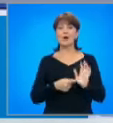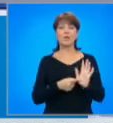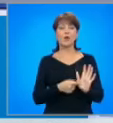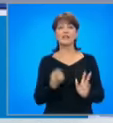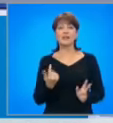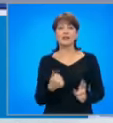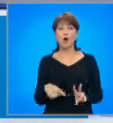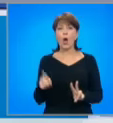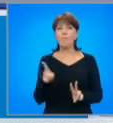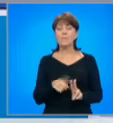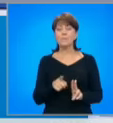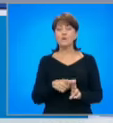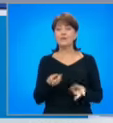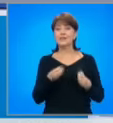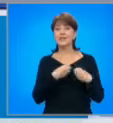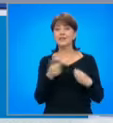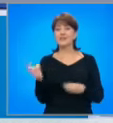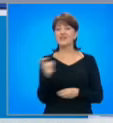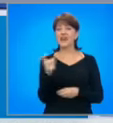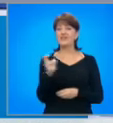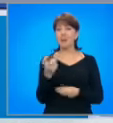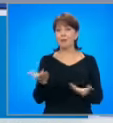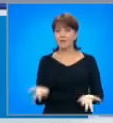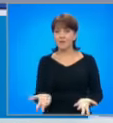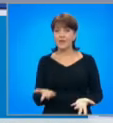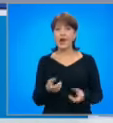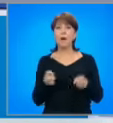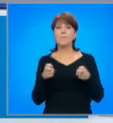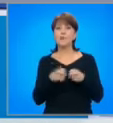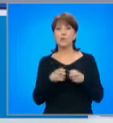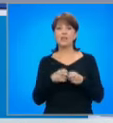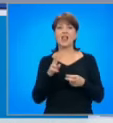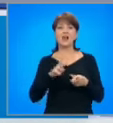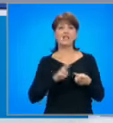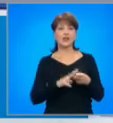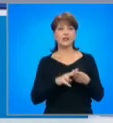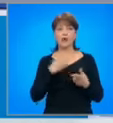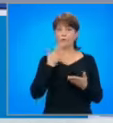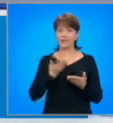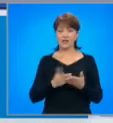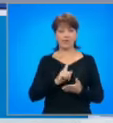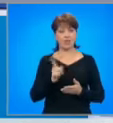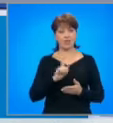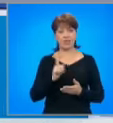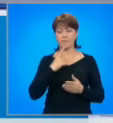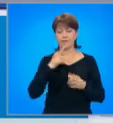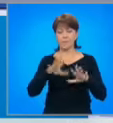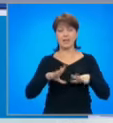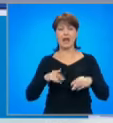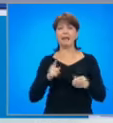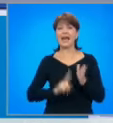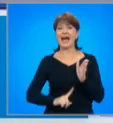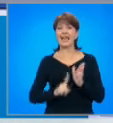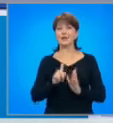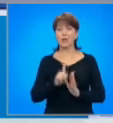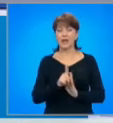слаб и войната му не върви по план, каза още Столтенберг. Брюксел и Вашингтон обявиха, че няма да признаят резултата от провелите се референдуми